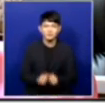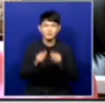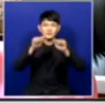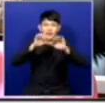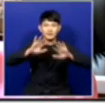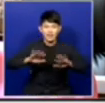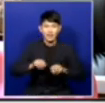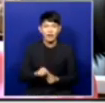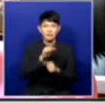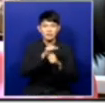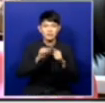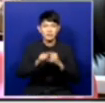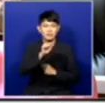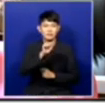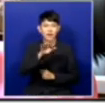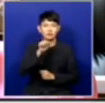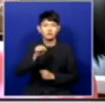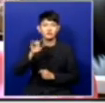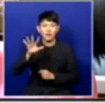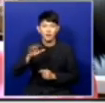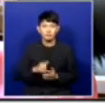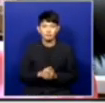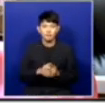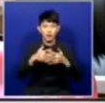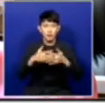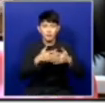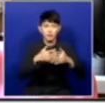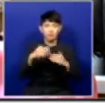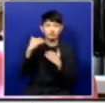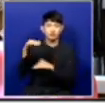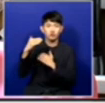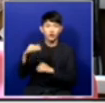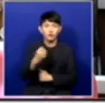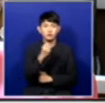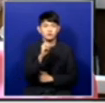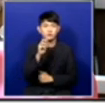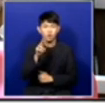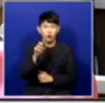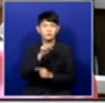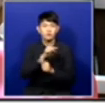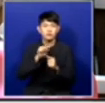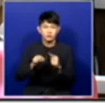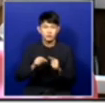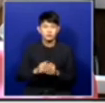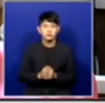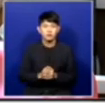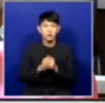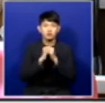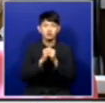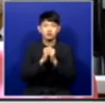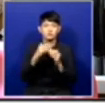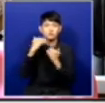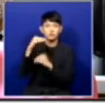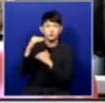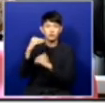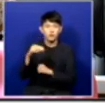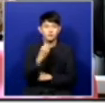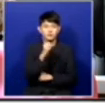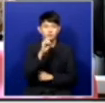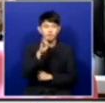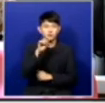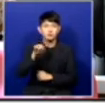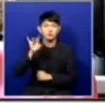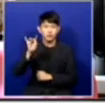25.5% สหรัฐมีสัดส่วนการส่งออก 12.8%จีนมีสัดส่วนในการส่งออก 17.8